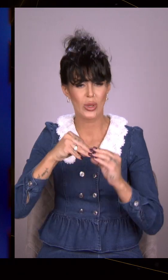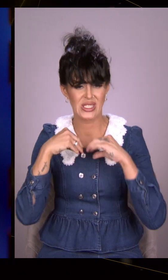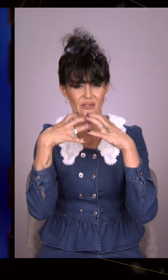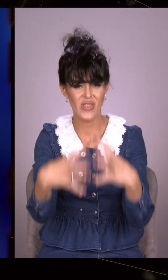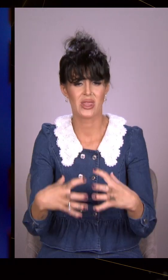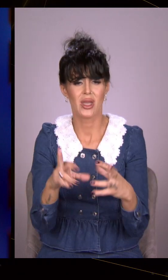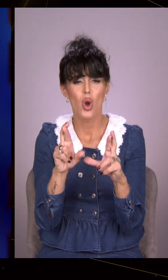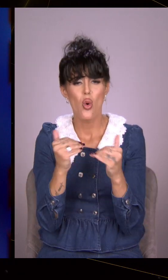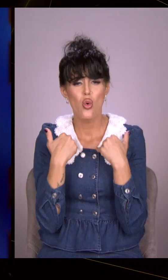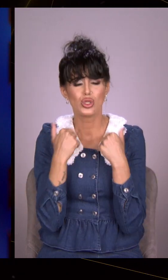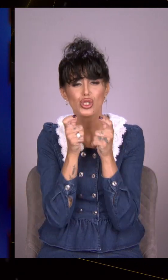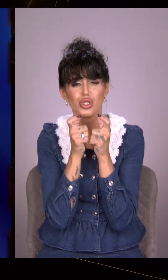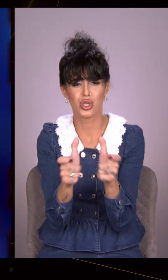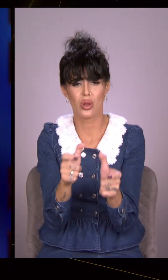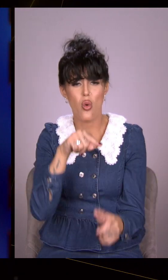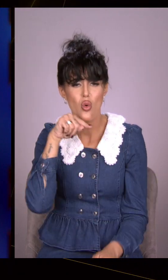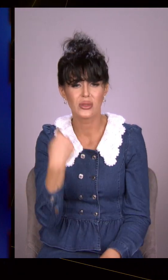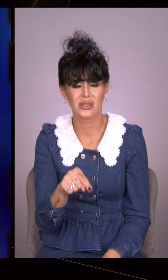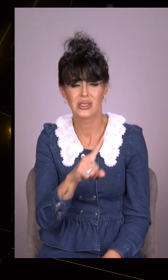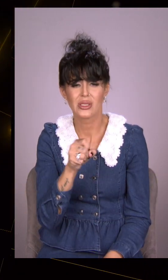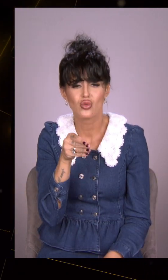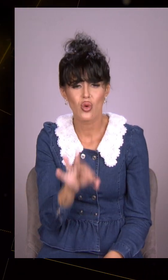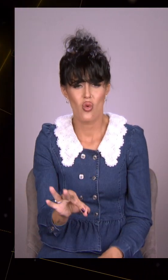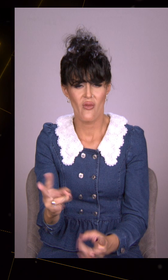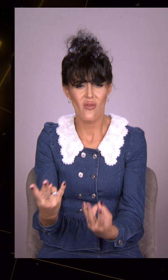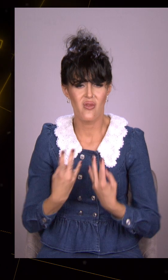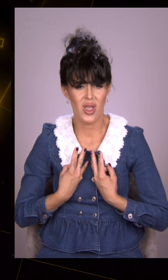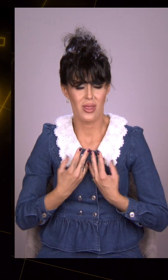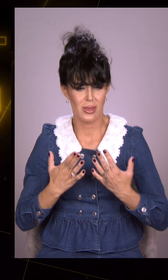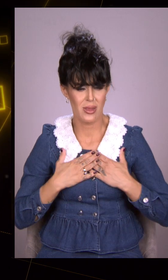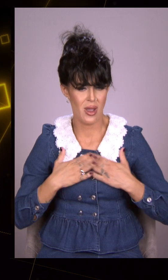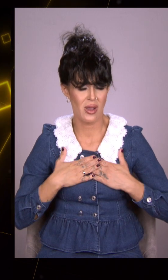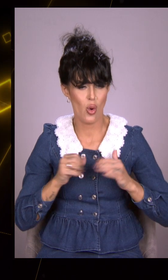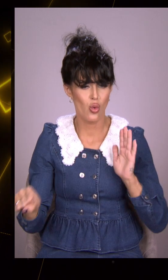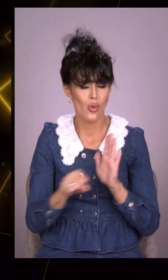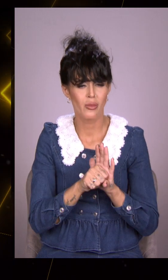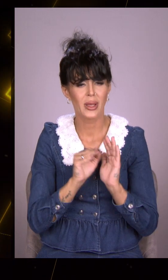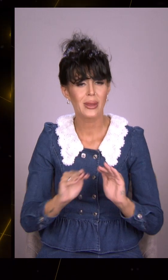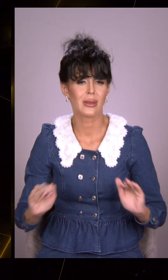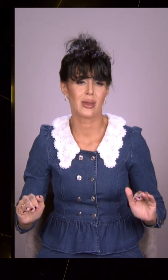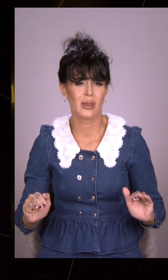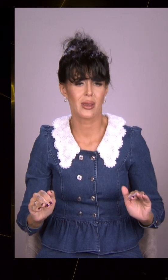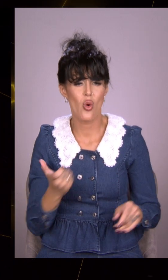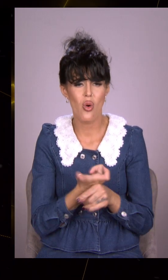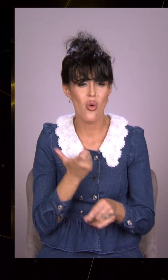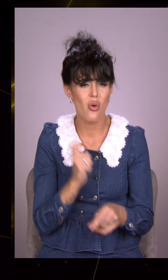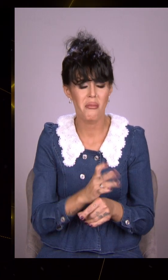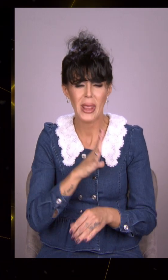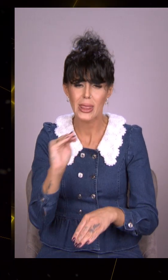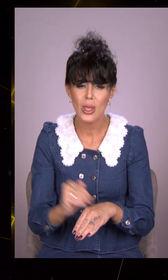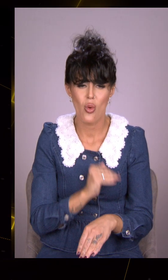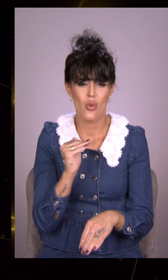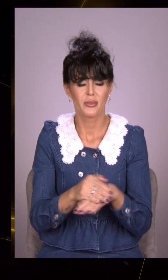з нашими людьми, з нашими дітьми. Це була позитивна дитина, добра,